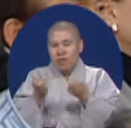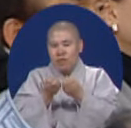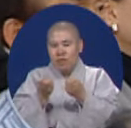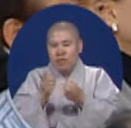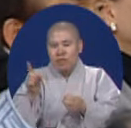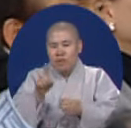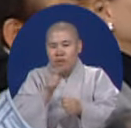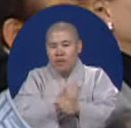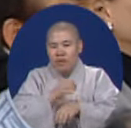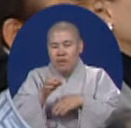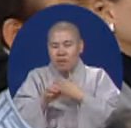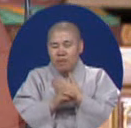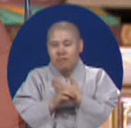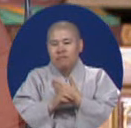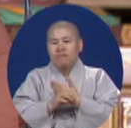것이